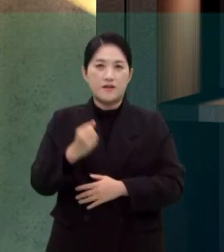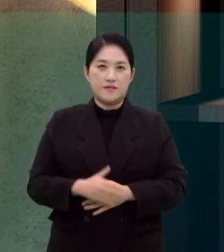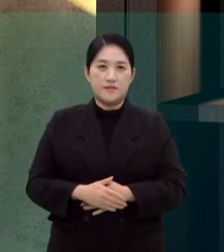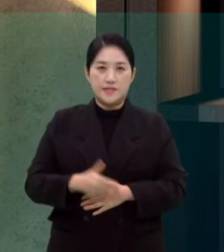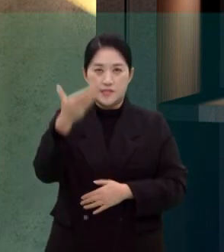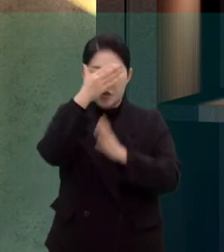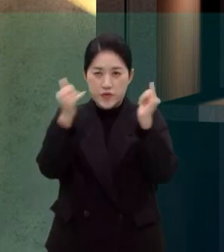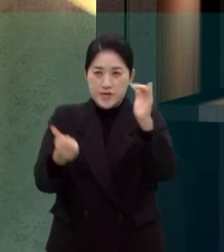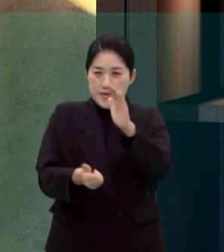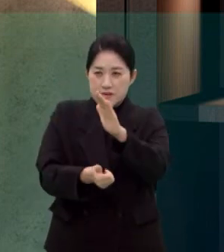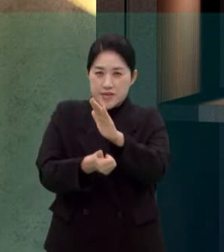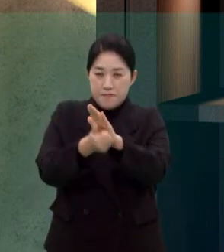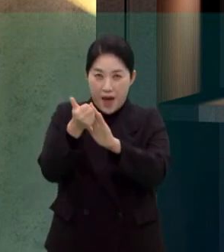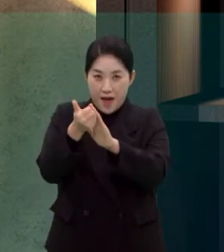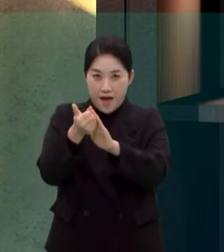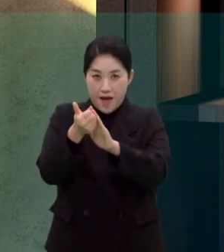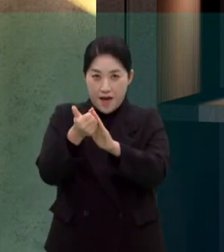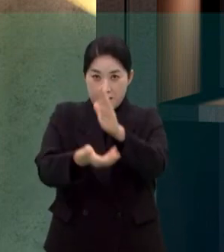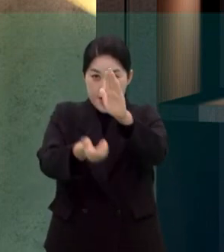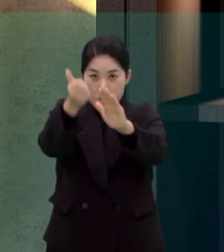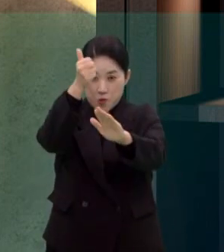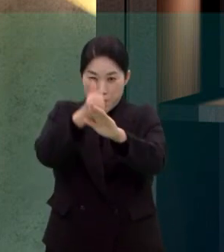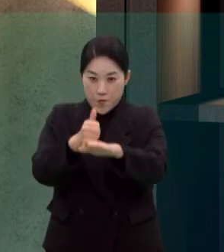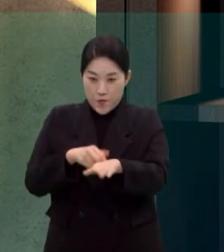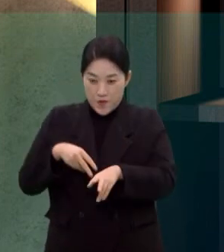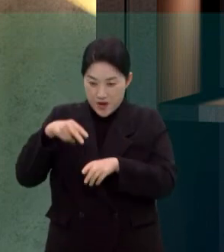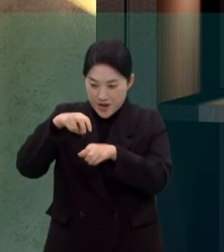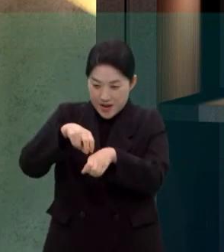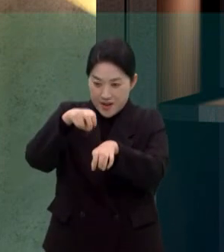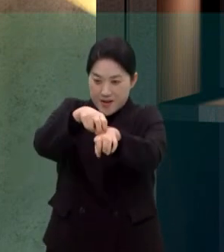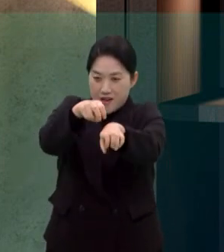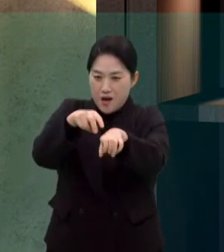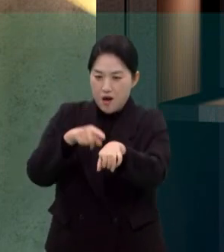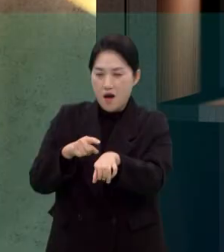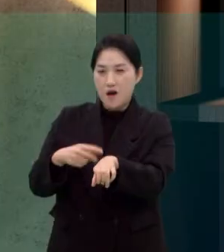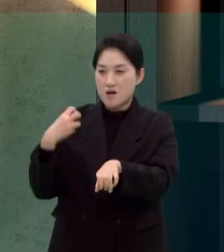청년들의 희망의 징검다리가 되고 싶었지만 많이 부족했습니다.